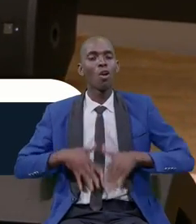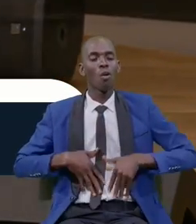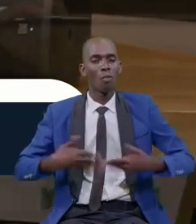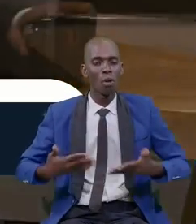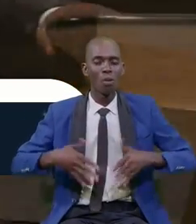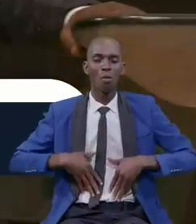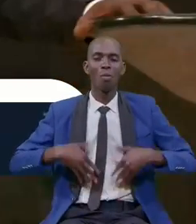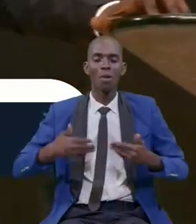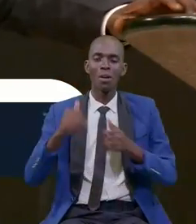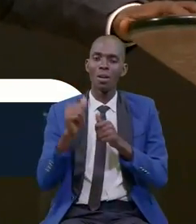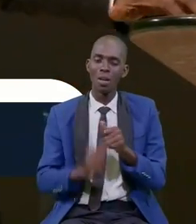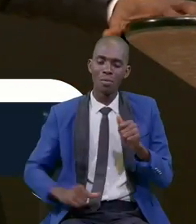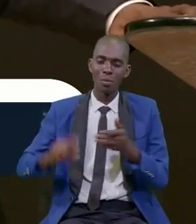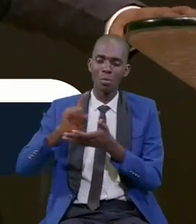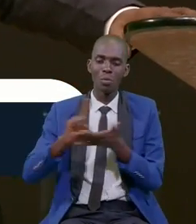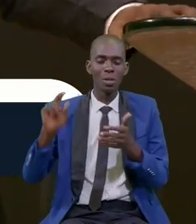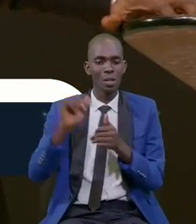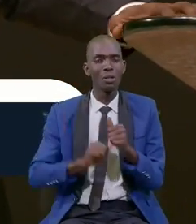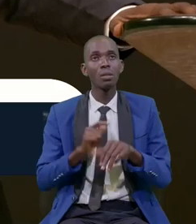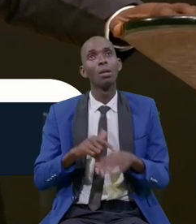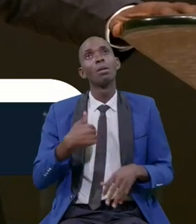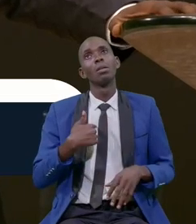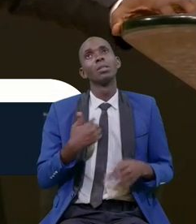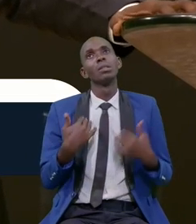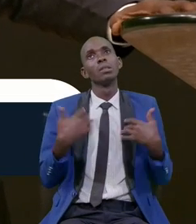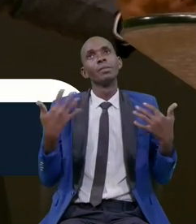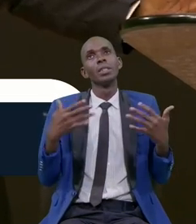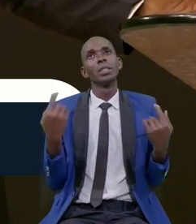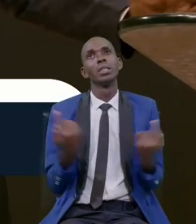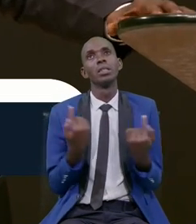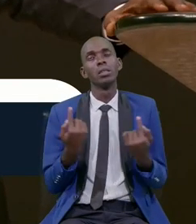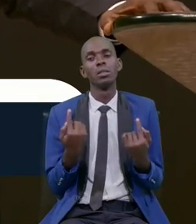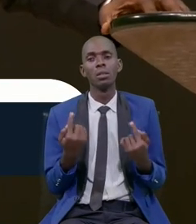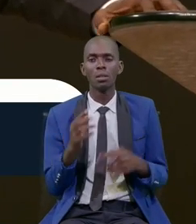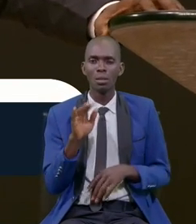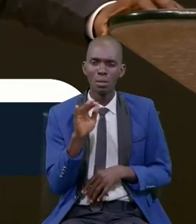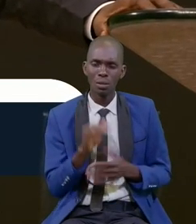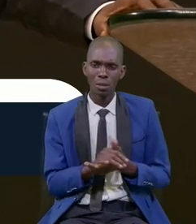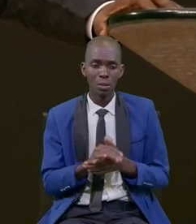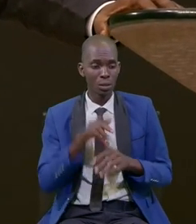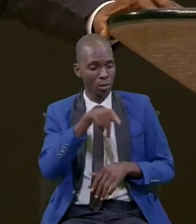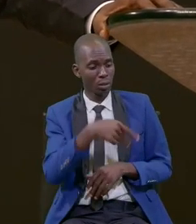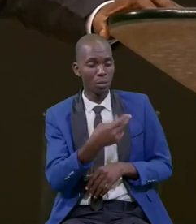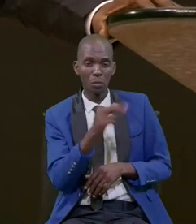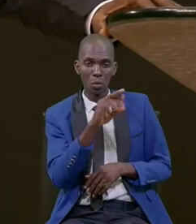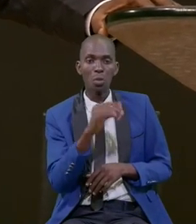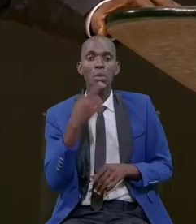confession. Et j'ai péché. Attendez, hein? Pharaon l'avait dit aussi. Attendez.